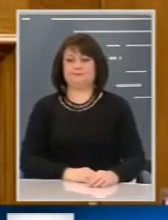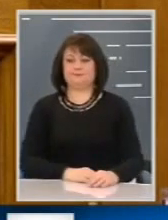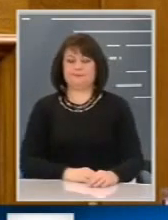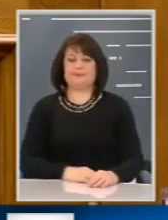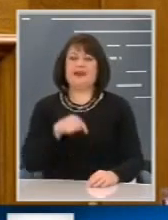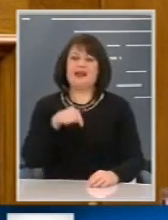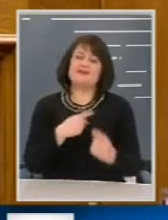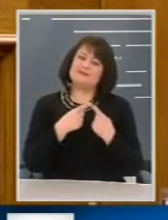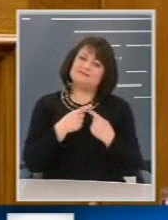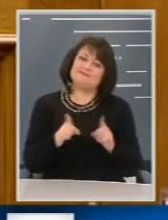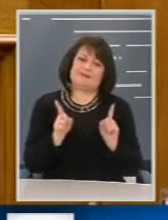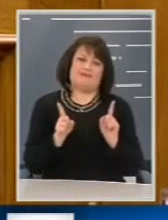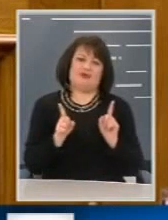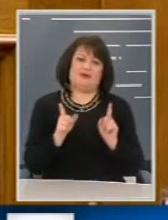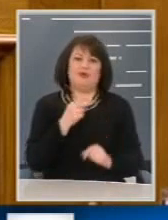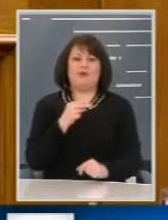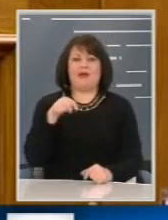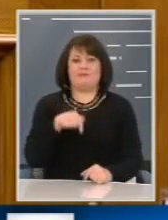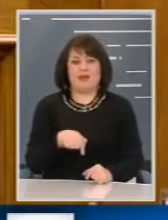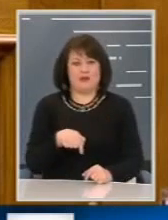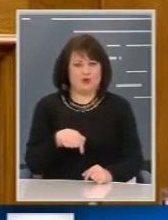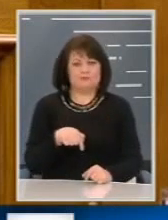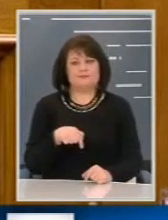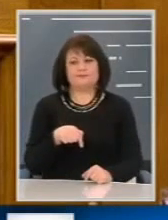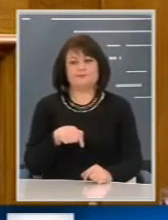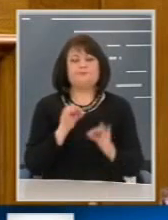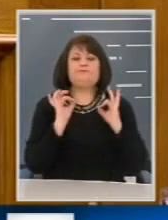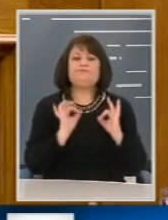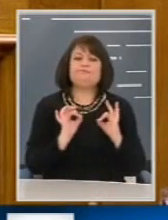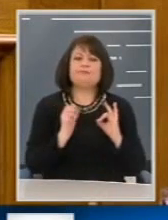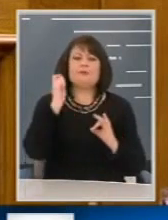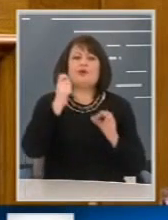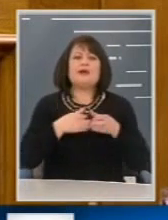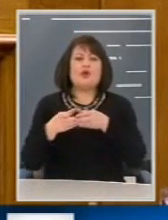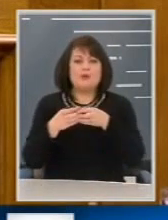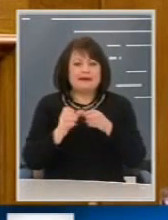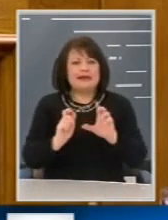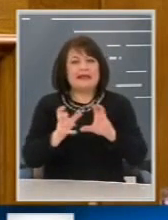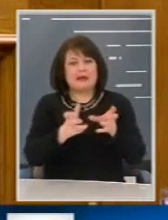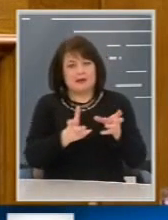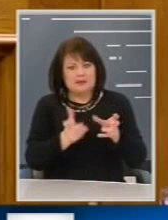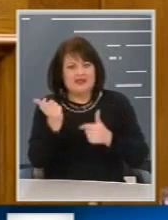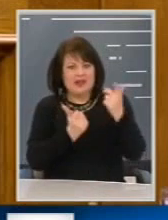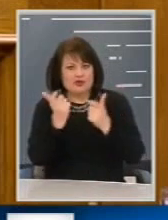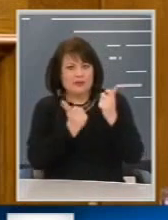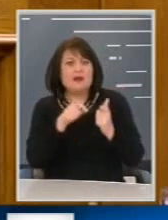ξεχωριστά γνωρίσματα, κυρίες και κύριοι συνάδελφοι, που δίνουν στα συγκεκριμένα δάνεια κομμάτων και ΜΜΕ τον